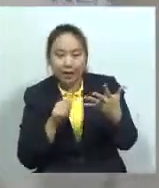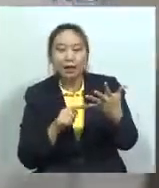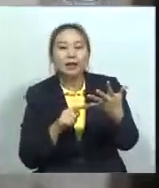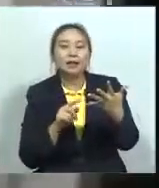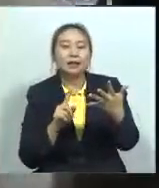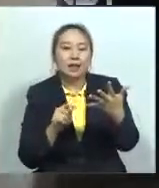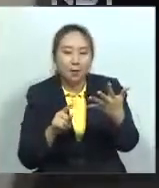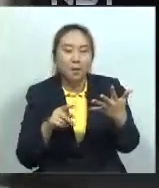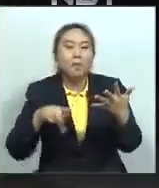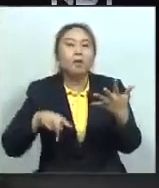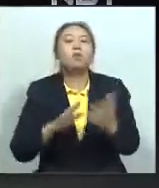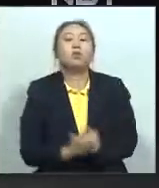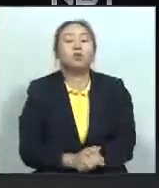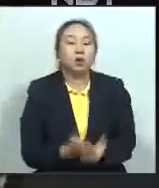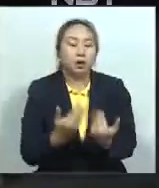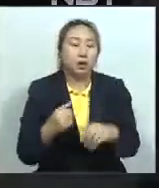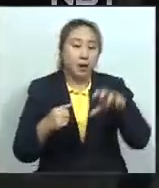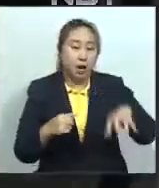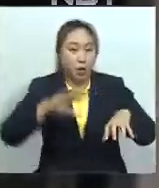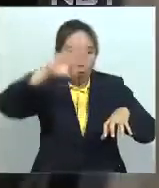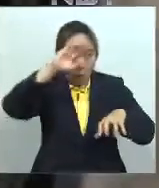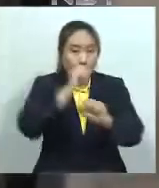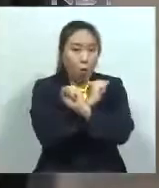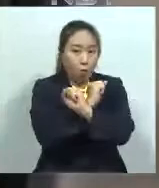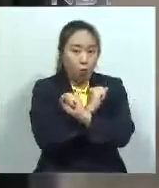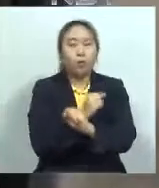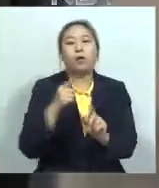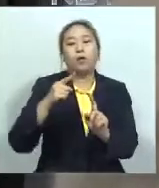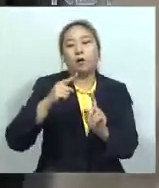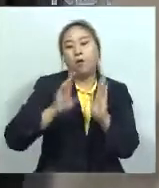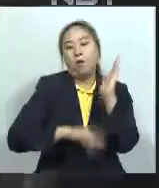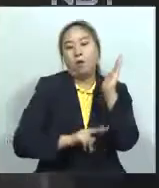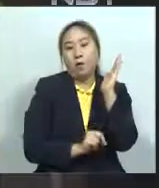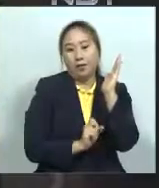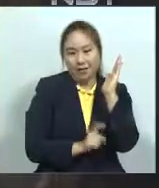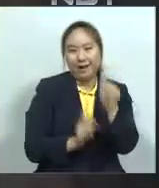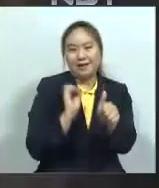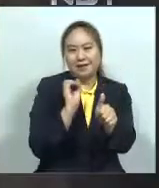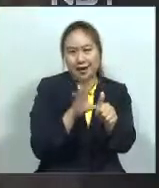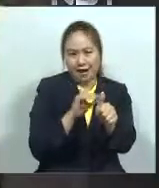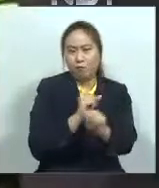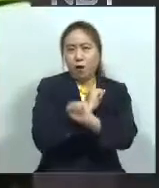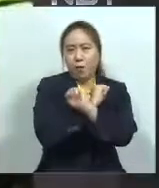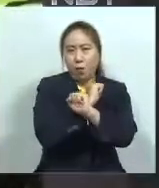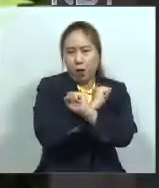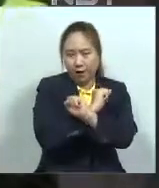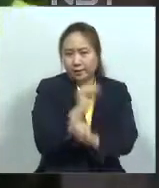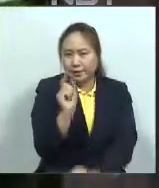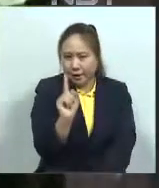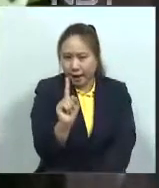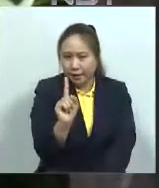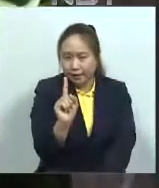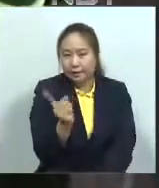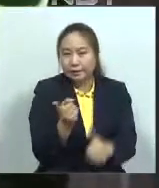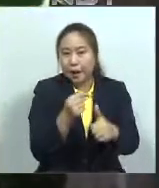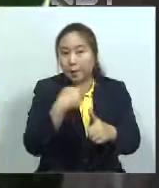ปูนค่ะด้านสำนักงานควบคุมโรคที่11นครศรีธรรมราชก็แนะนำวิธีป้องกันโรคไข้เลือดออกค่ะด้วยมาตร